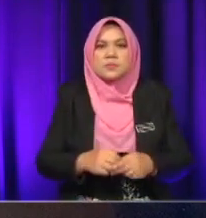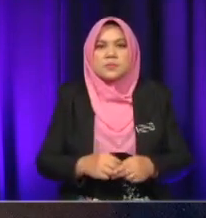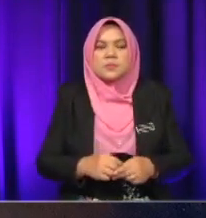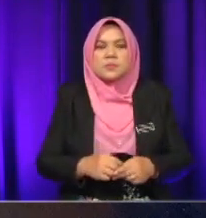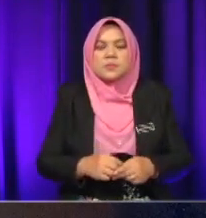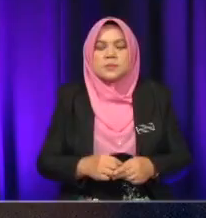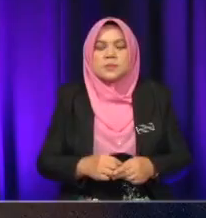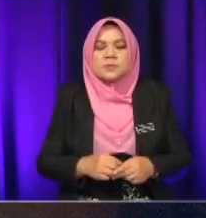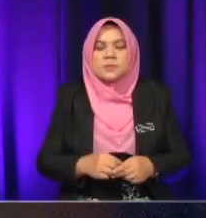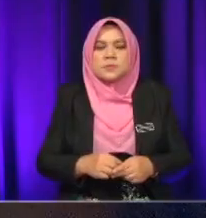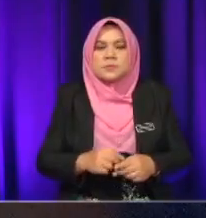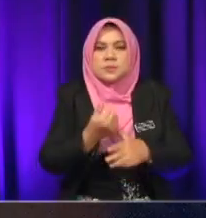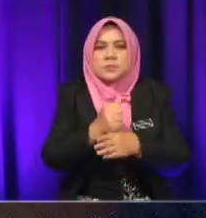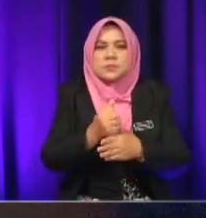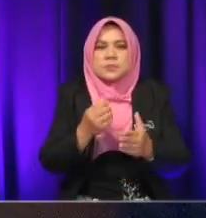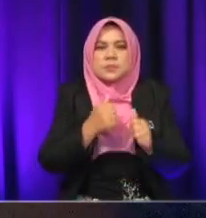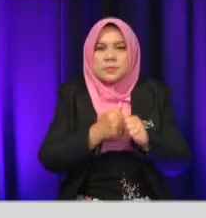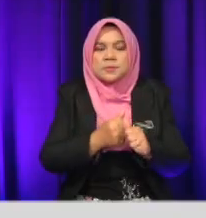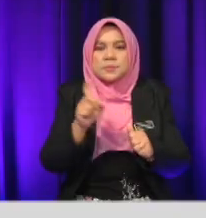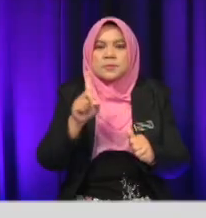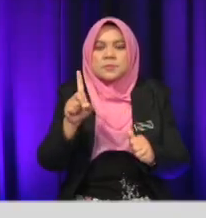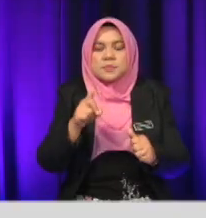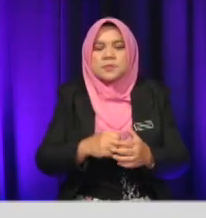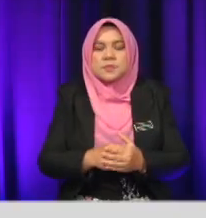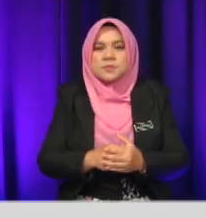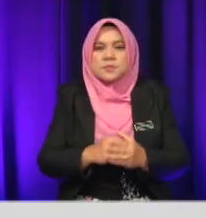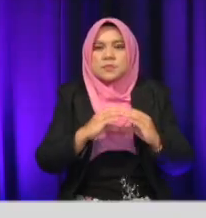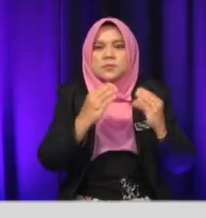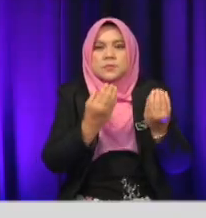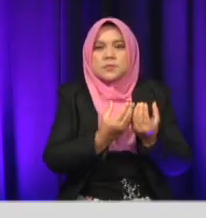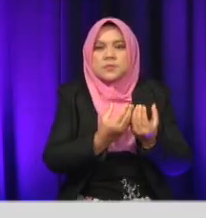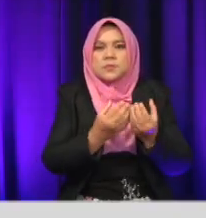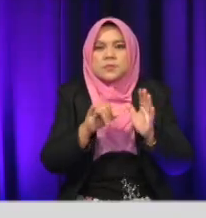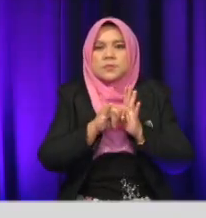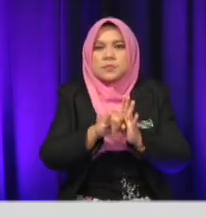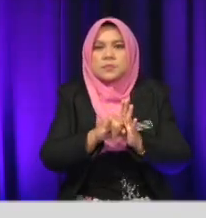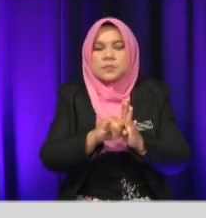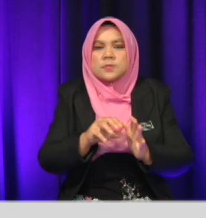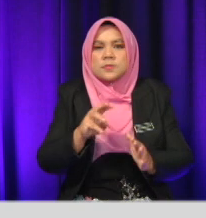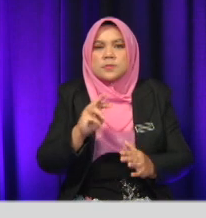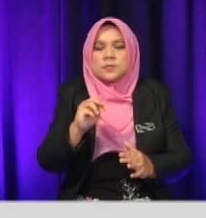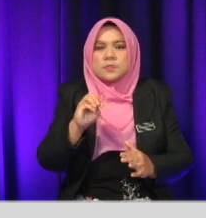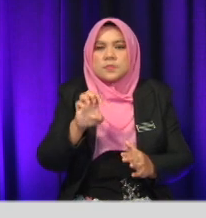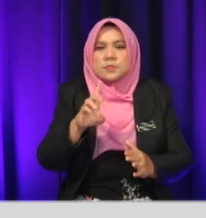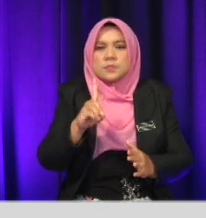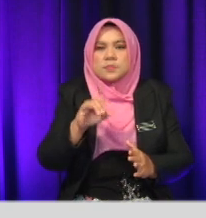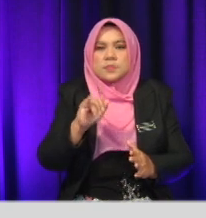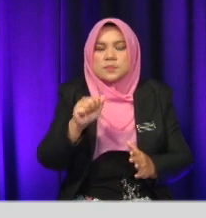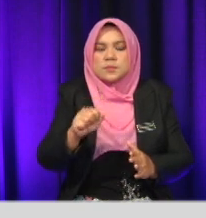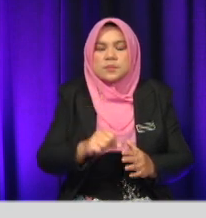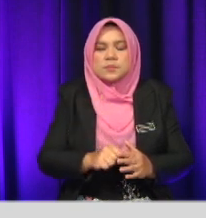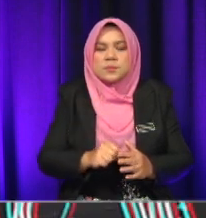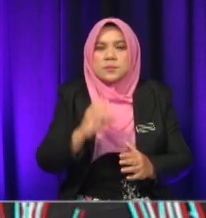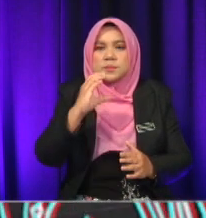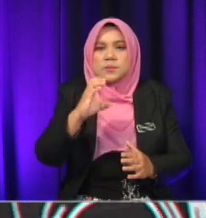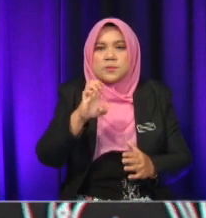Okey. Antara berikut, yang manakah dikategorikan sebagai pengiklanan media cetak? Okey, Cikgu.